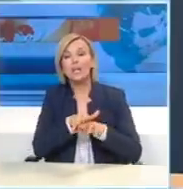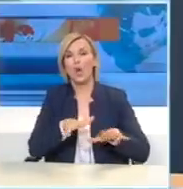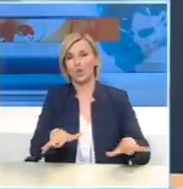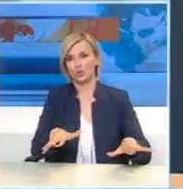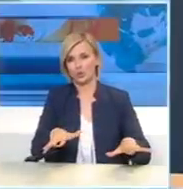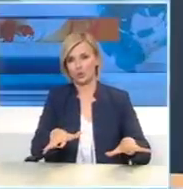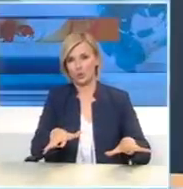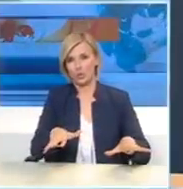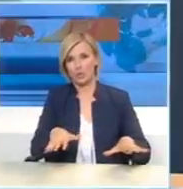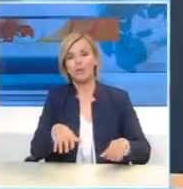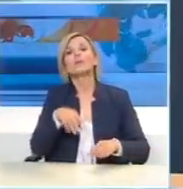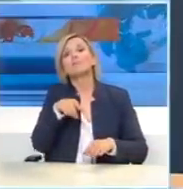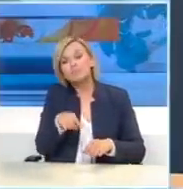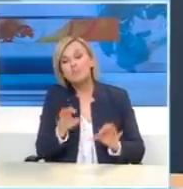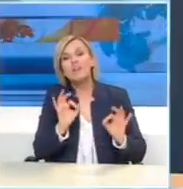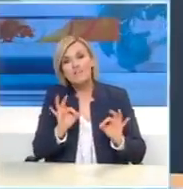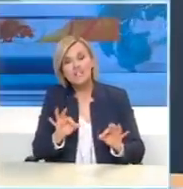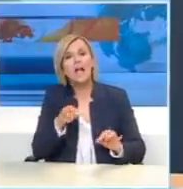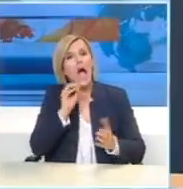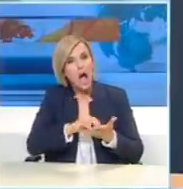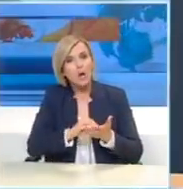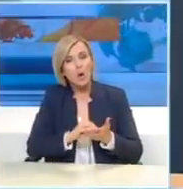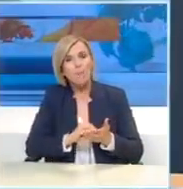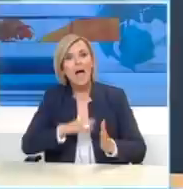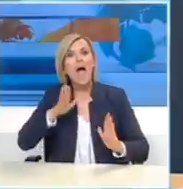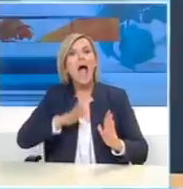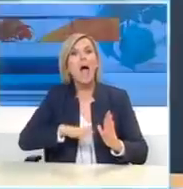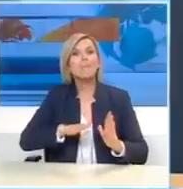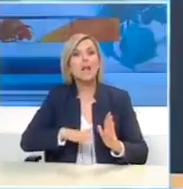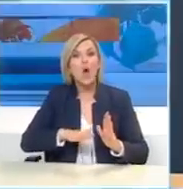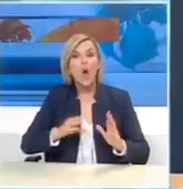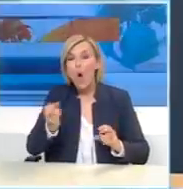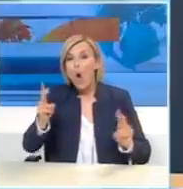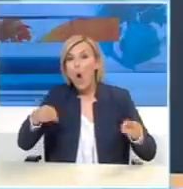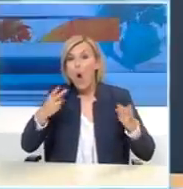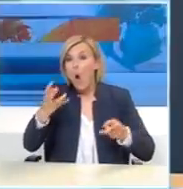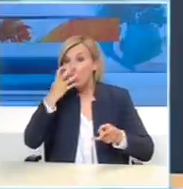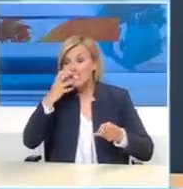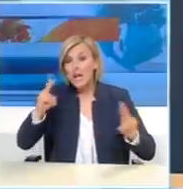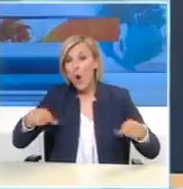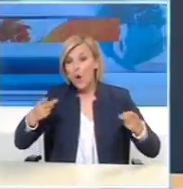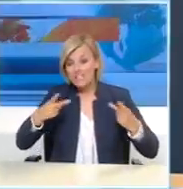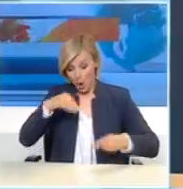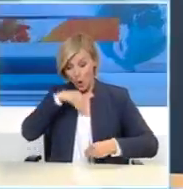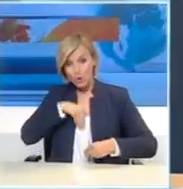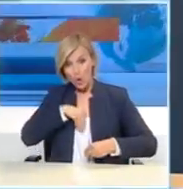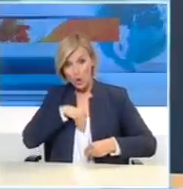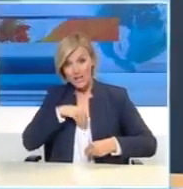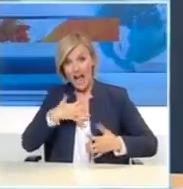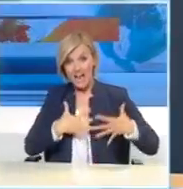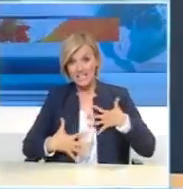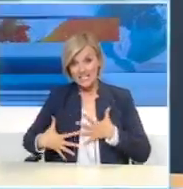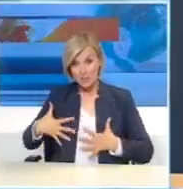μέσα σε αυτές τις ύπουλες εκδηλώσεις είναι και η σιωπηλή υποξηγονεμία που λέει ο αγαπητός δημοσιογράφος. Θέλει προσοχή. Εγώ νομίζω θέλει